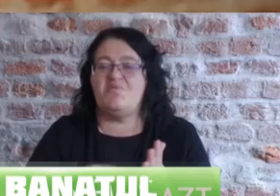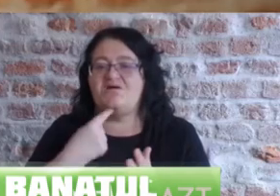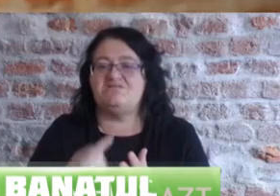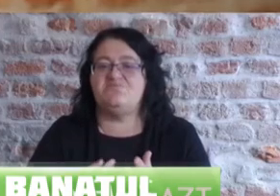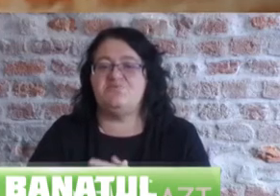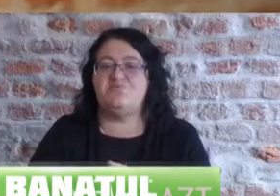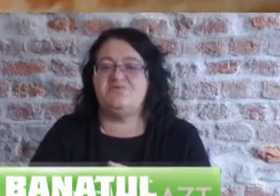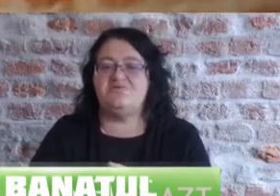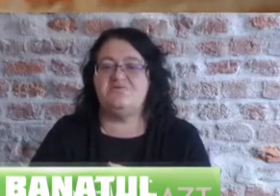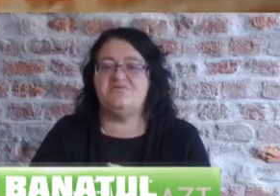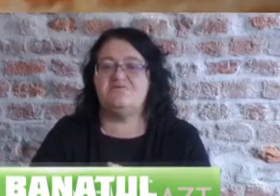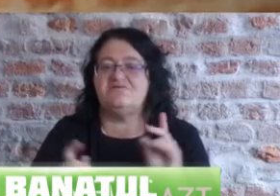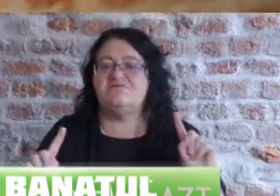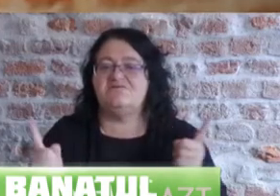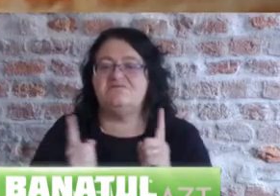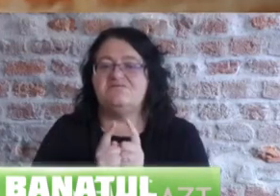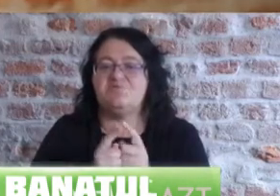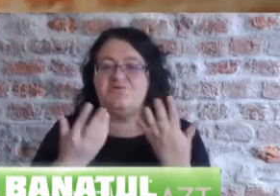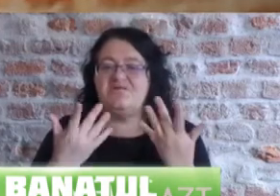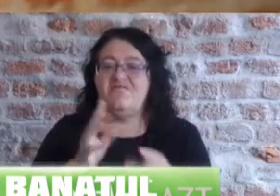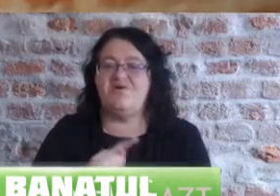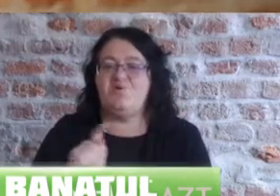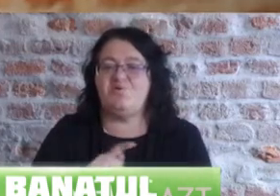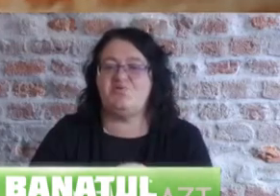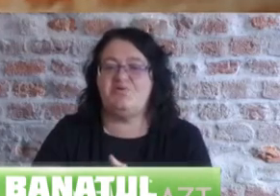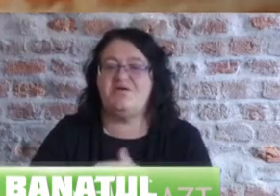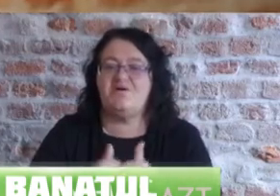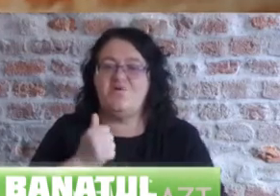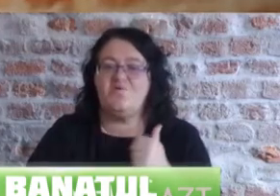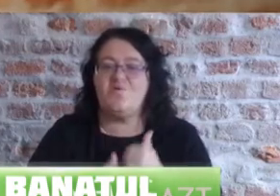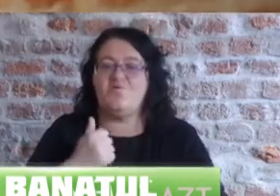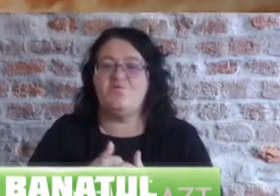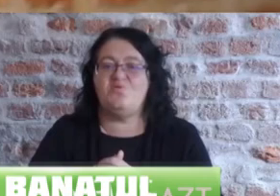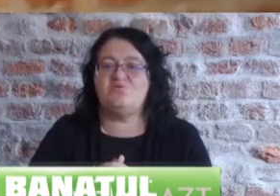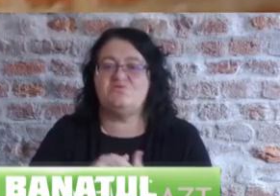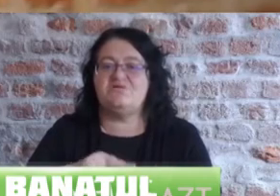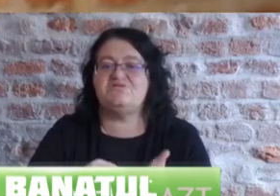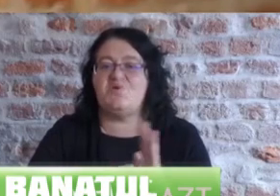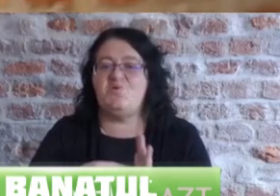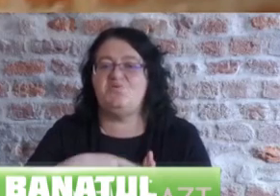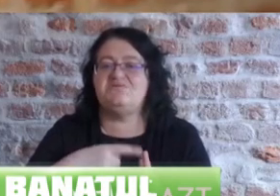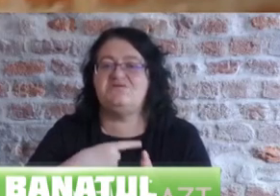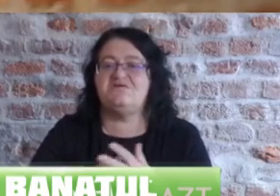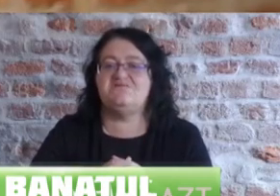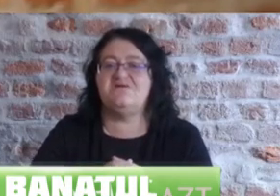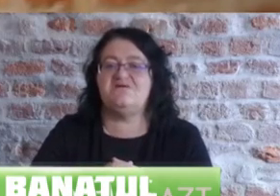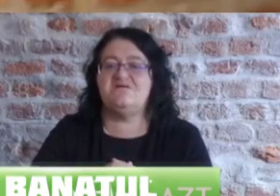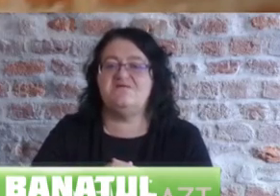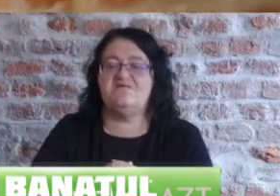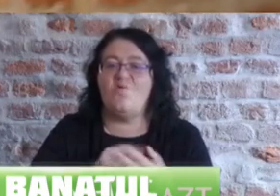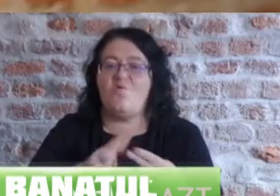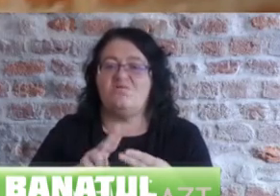precizez doar pe scurt câteva lucruri. Concursul de soluții este